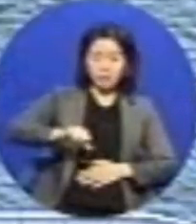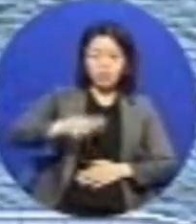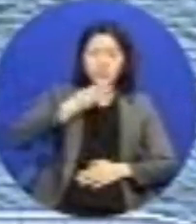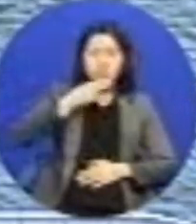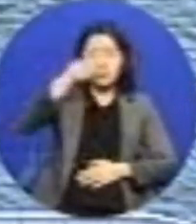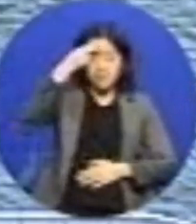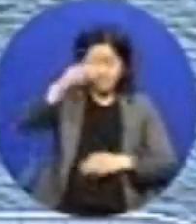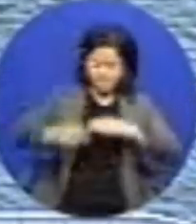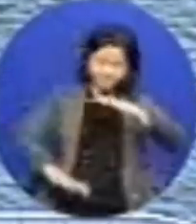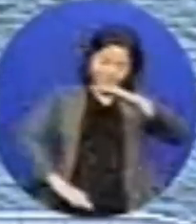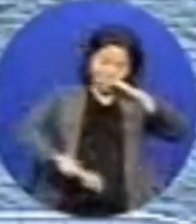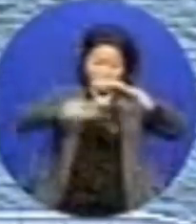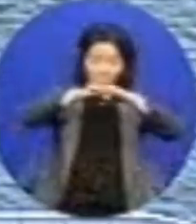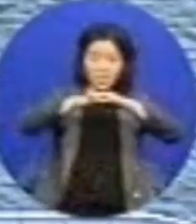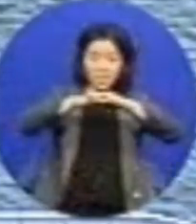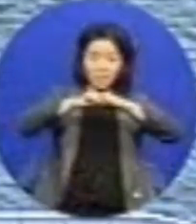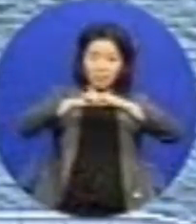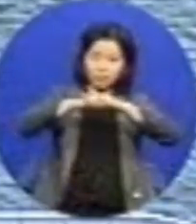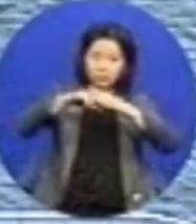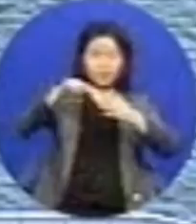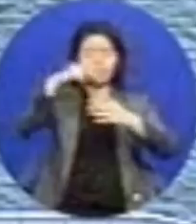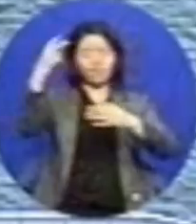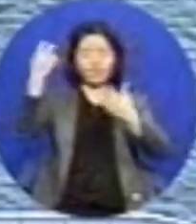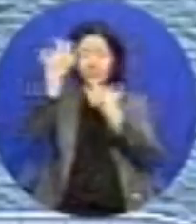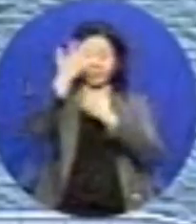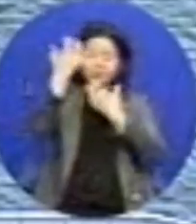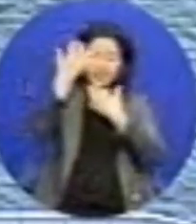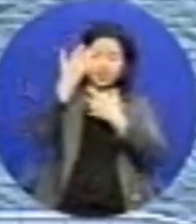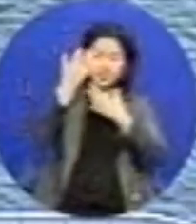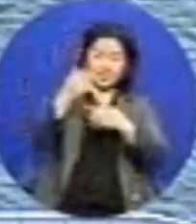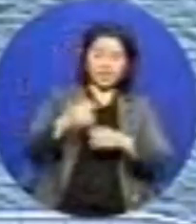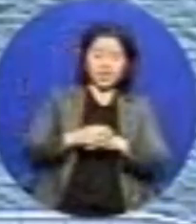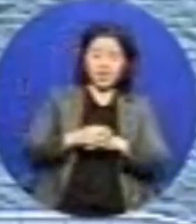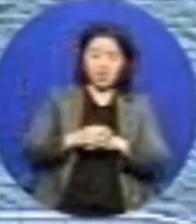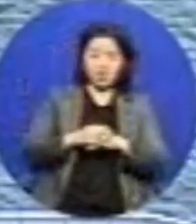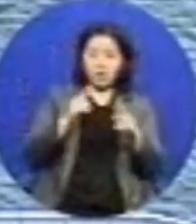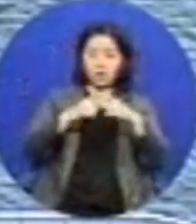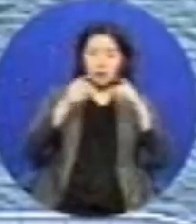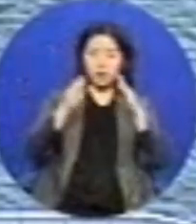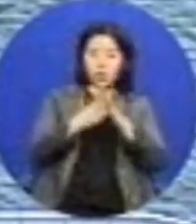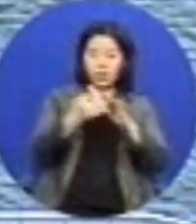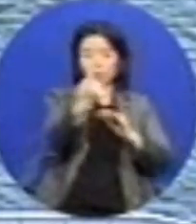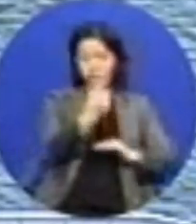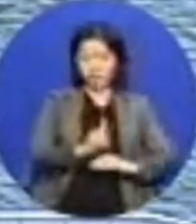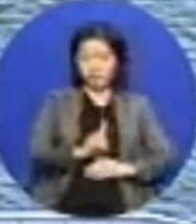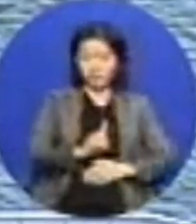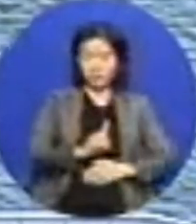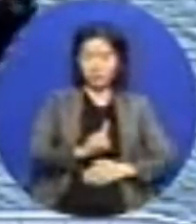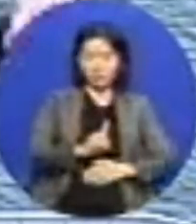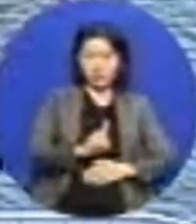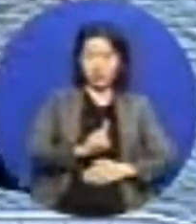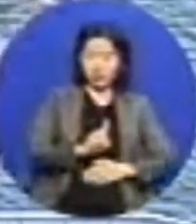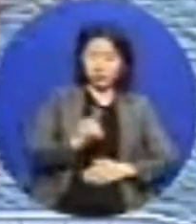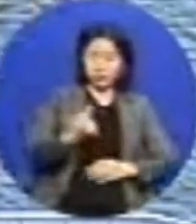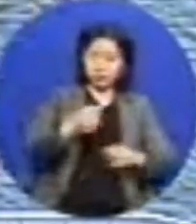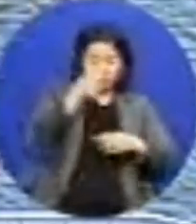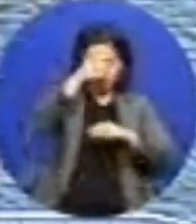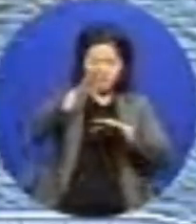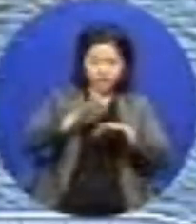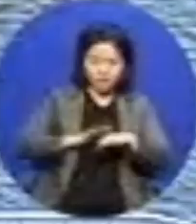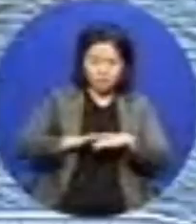수리 그냥 만추 가 돼 가지고 예배당에 난입을 내 들어온 거예요 그리고 예배드리는 회중 들